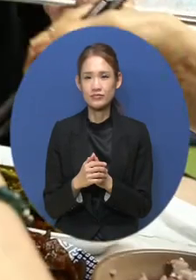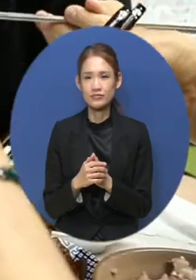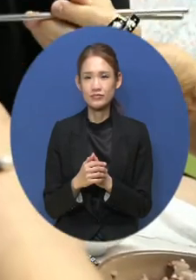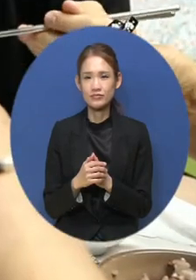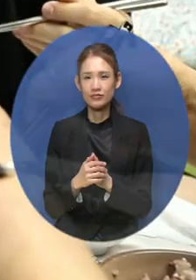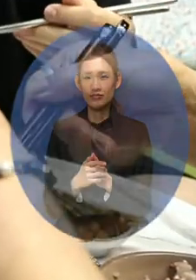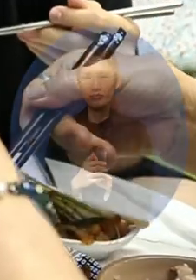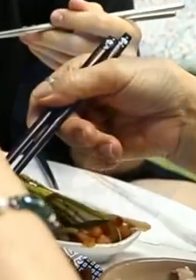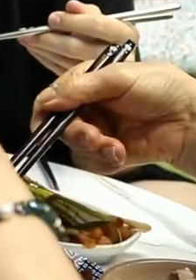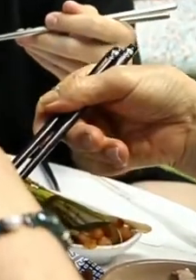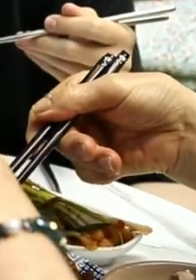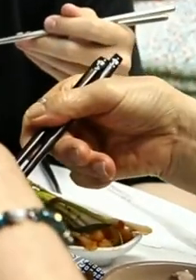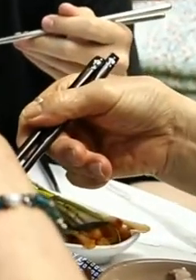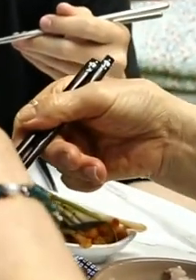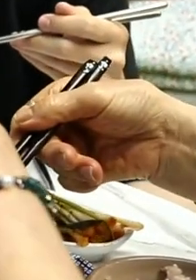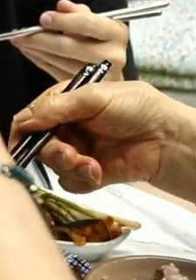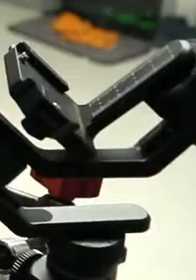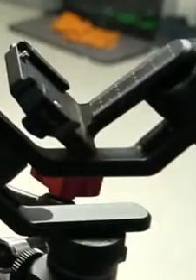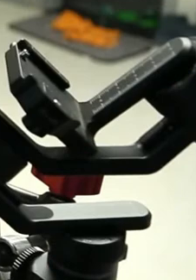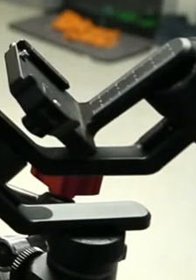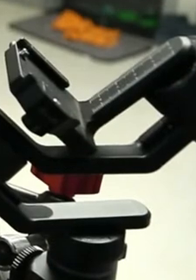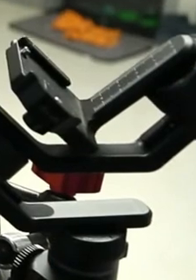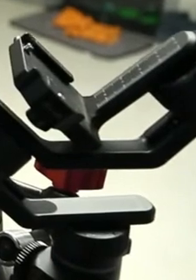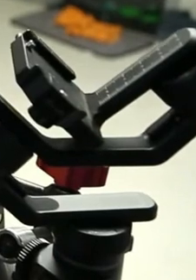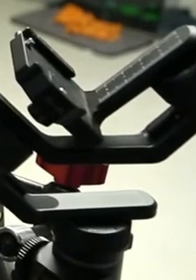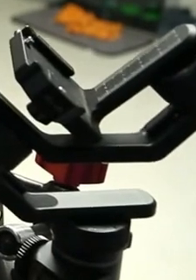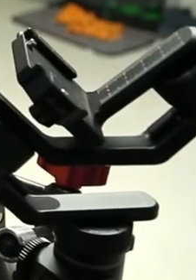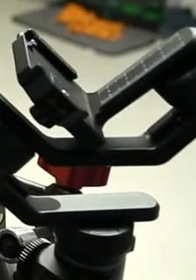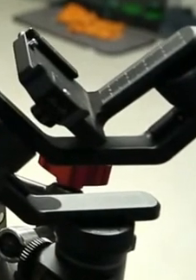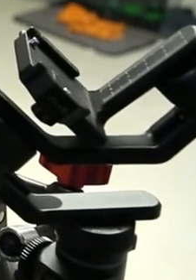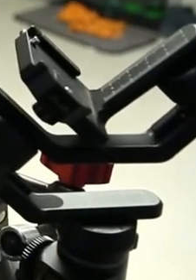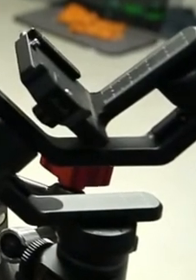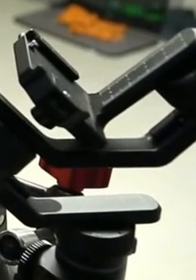내가 위명을 그 100kg 올린 이상 안